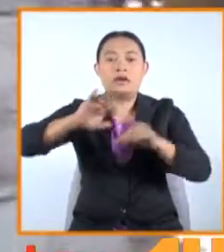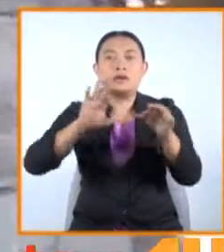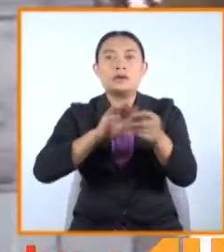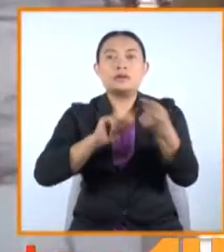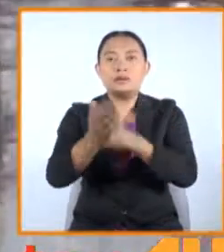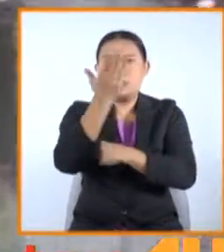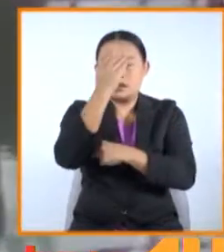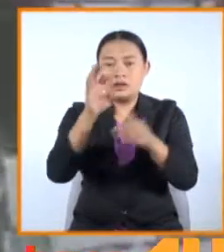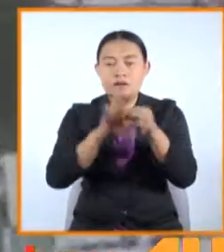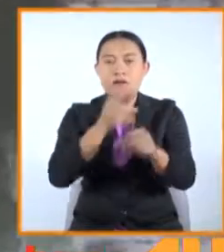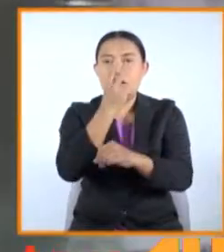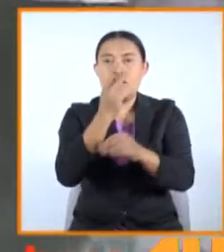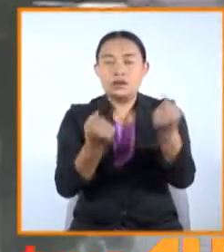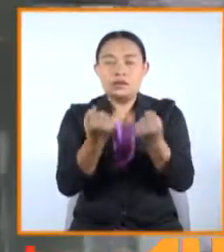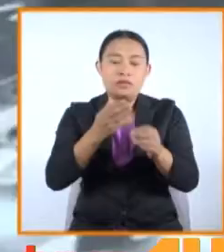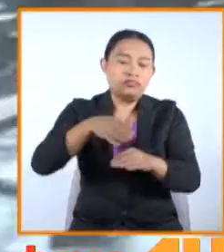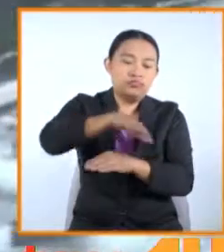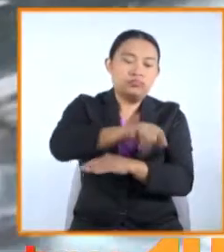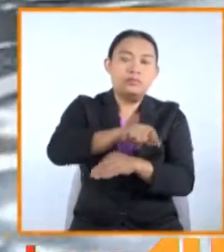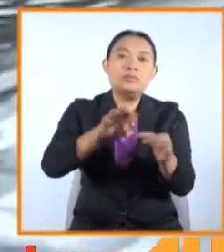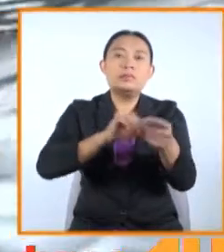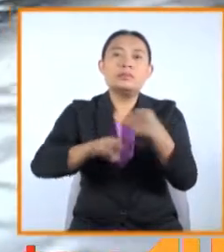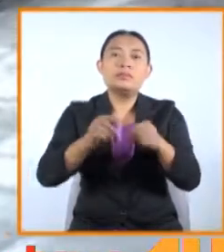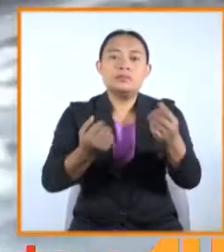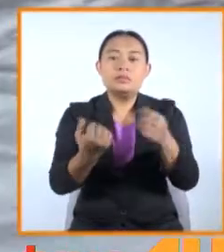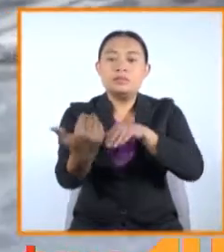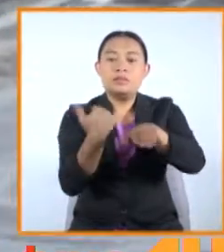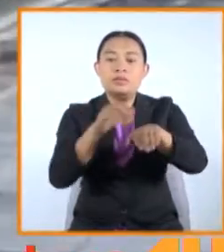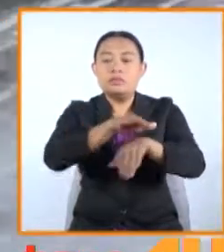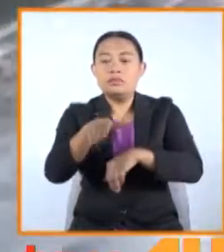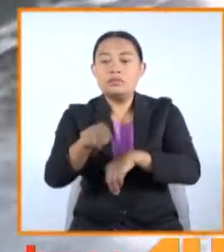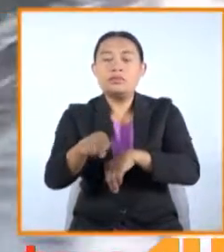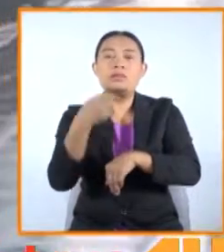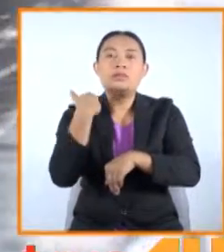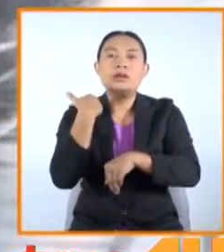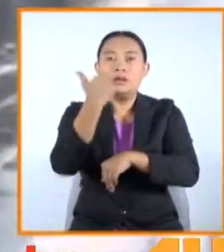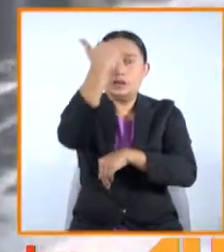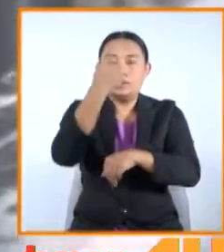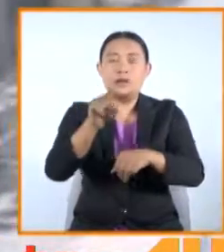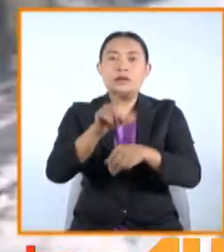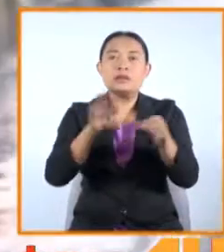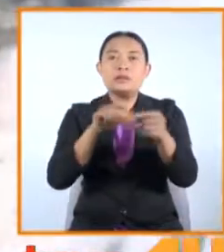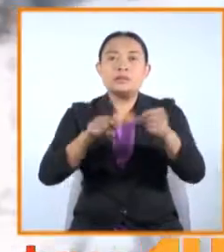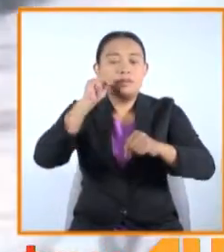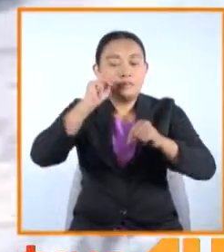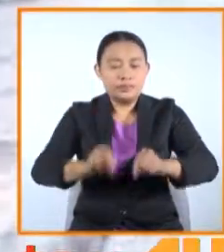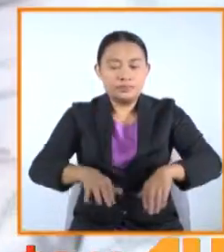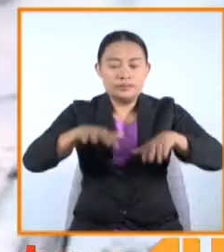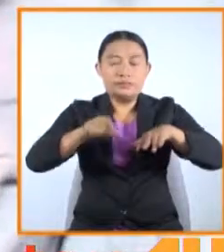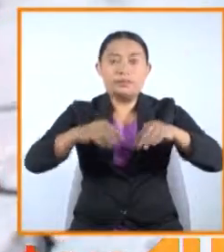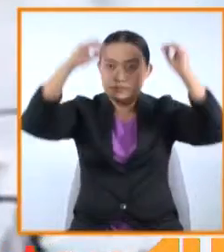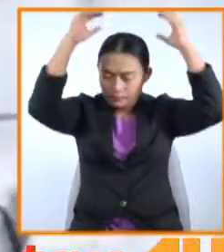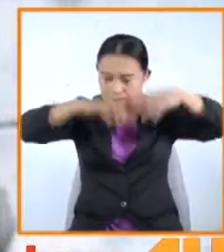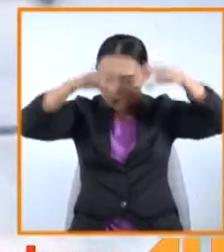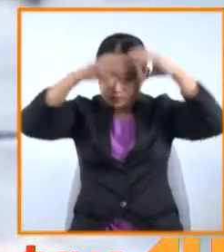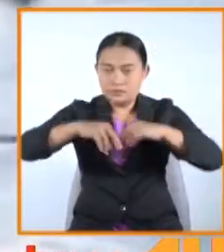ระปิที่พบรถตกลงไปในร่องกลางถนนหลายคันเพราะว่าถนนลื่นโดยจุดนี้จะเกิดน้ำท่วมขังทุกครั้งเวลาฝนตก